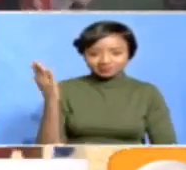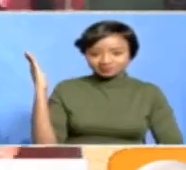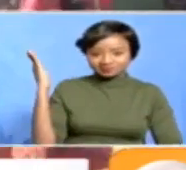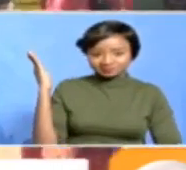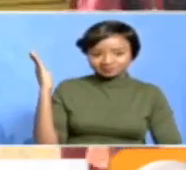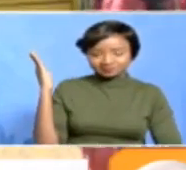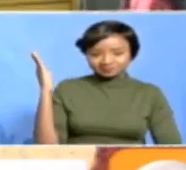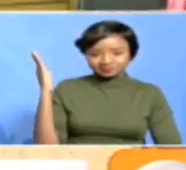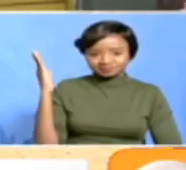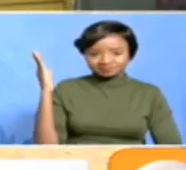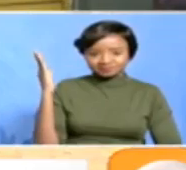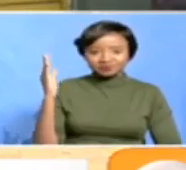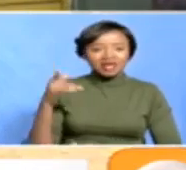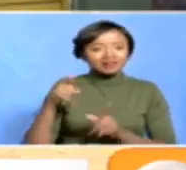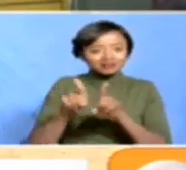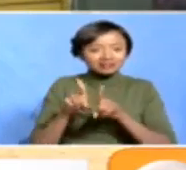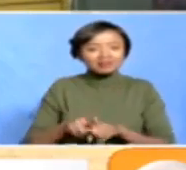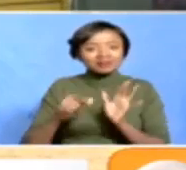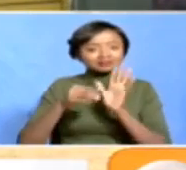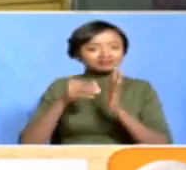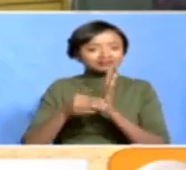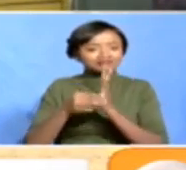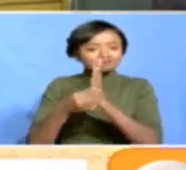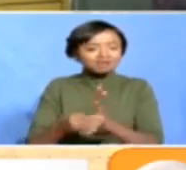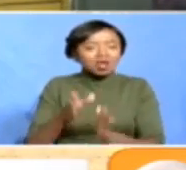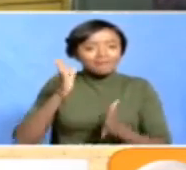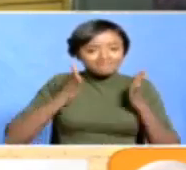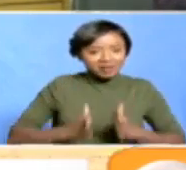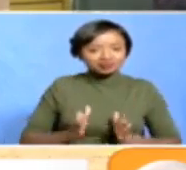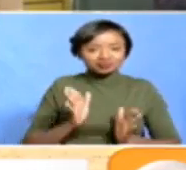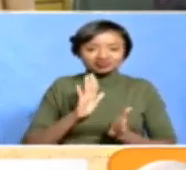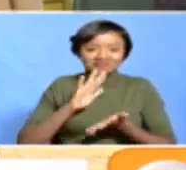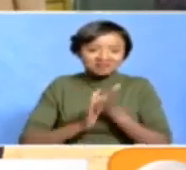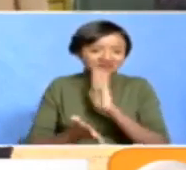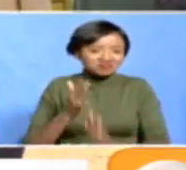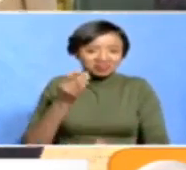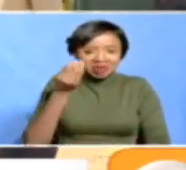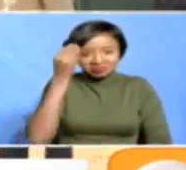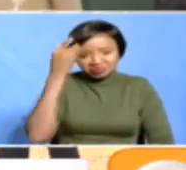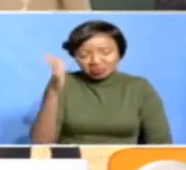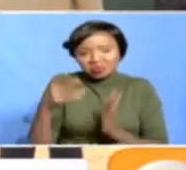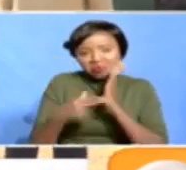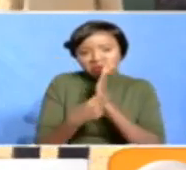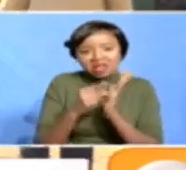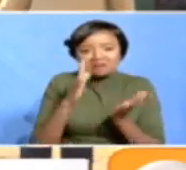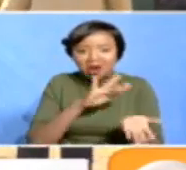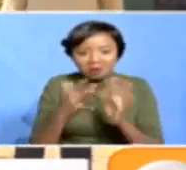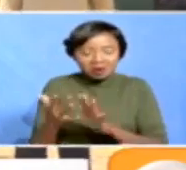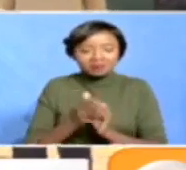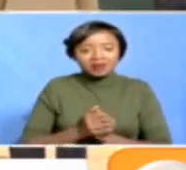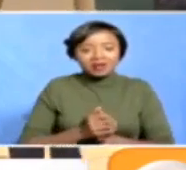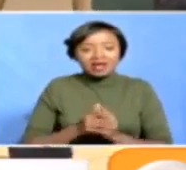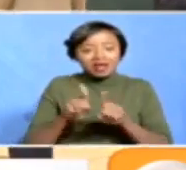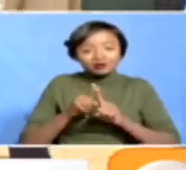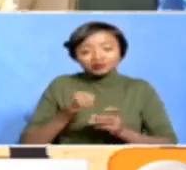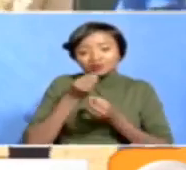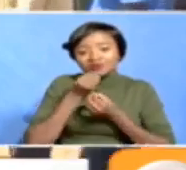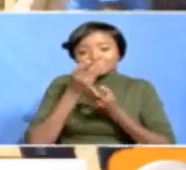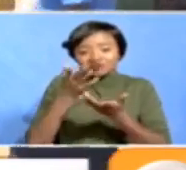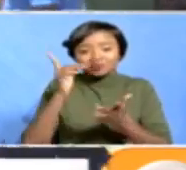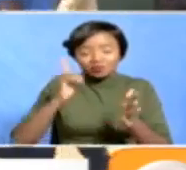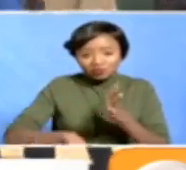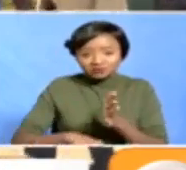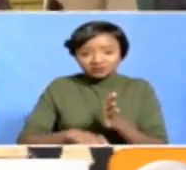City na kunaakiliwa kama mtu mzima wa jinsia ya kike asiyejulikana. Taarifa katika hifadhi hiyo pia ziliashiria kuwa